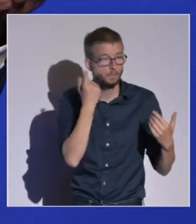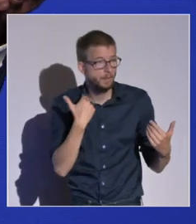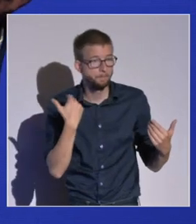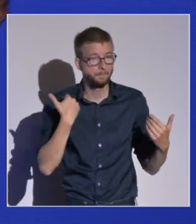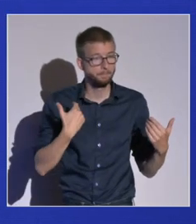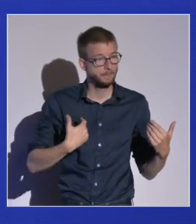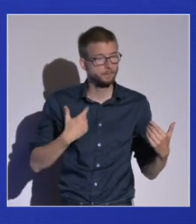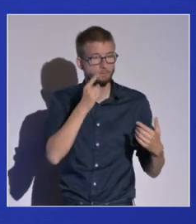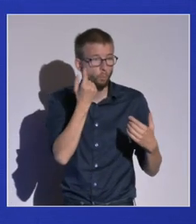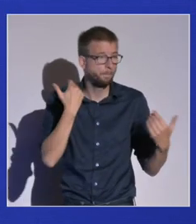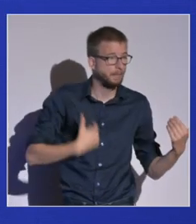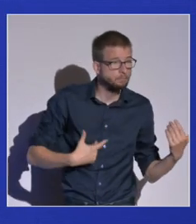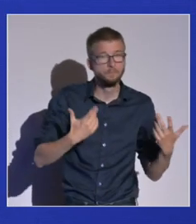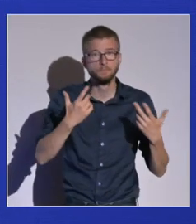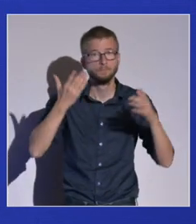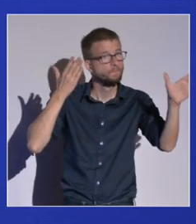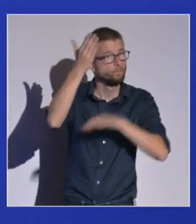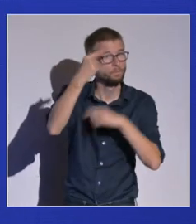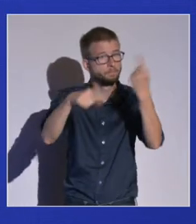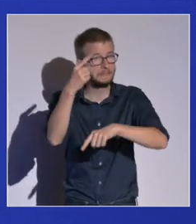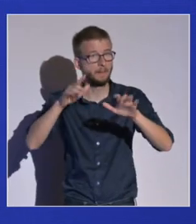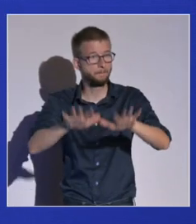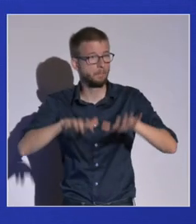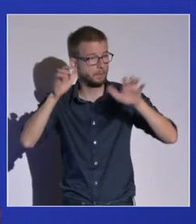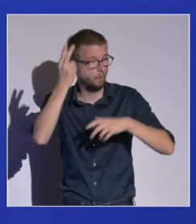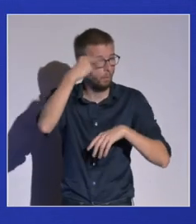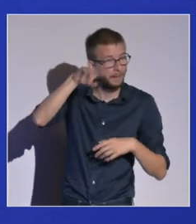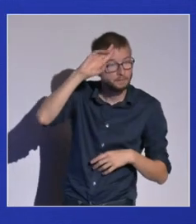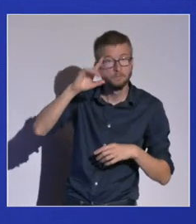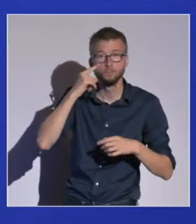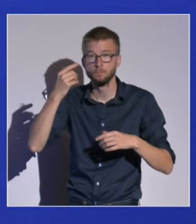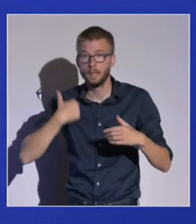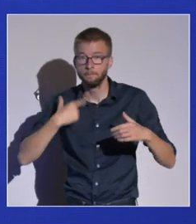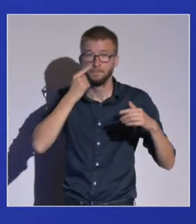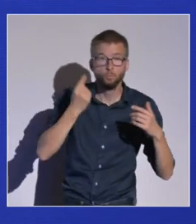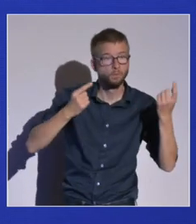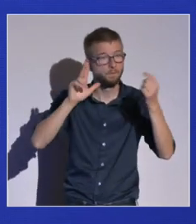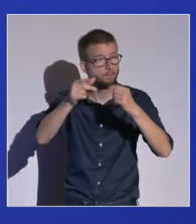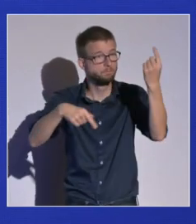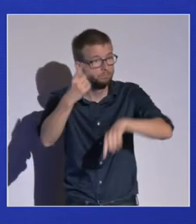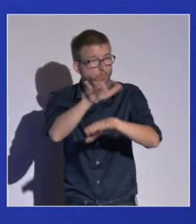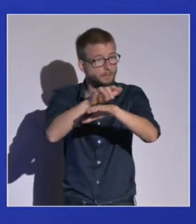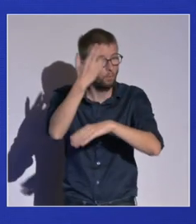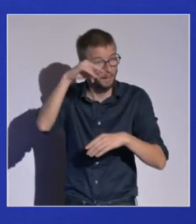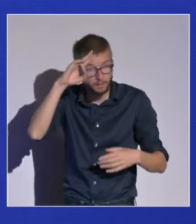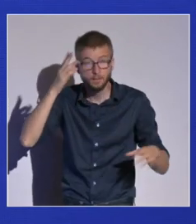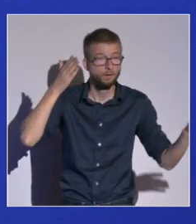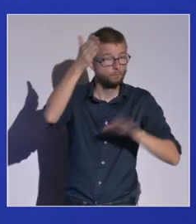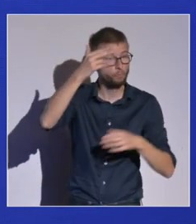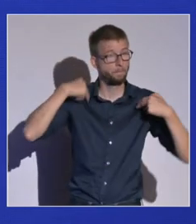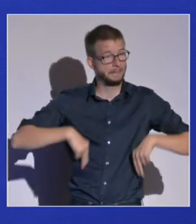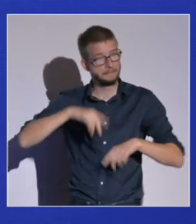futurs parlementaires européens, mesdames et messieurs les futurs commissaires européens, les futurs ministres des Affaires